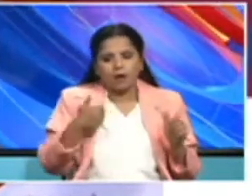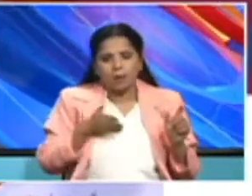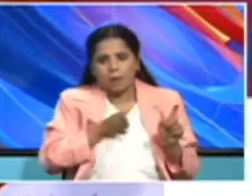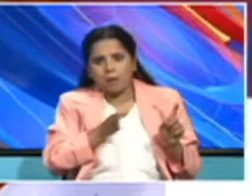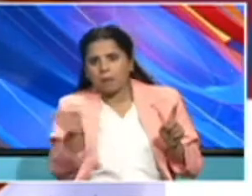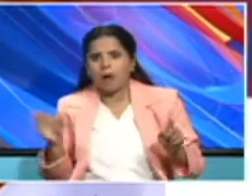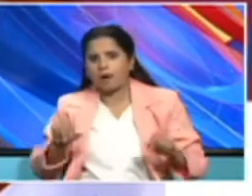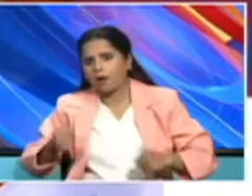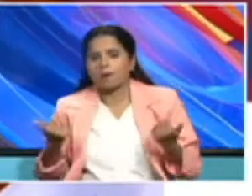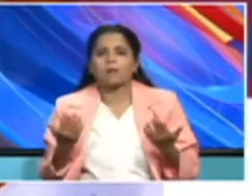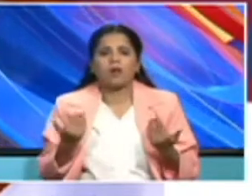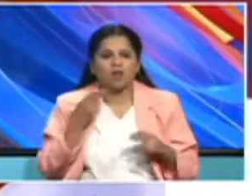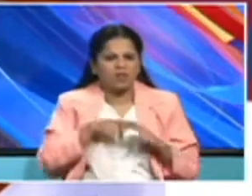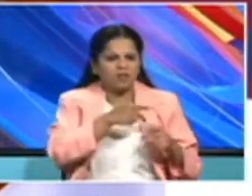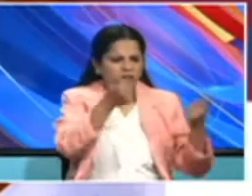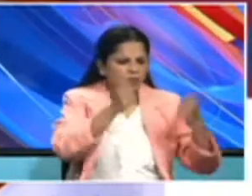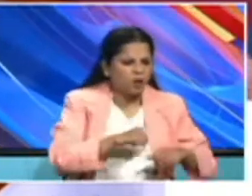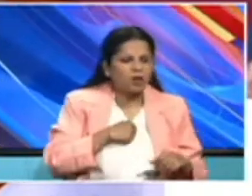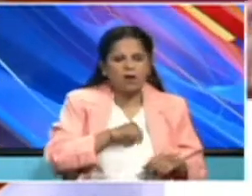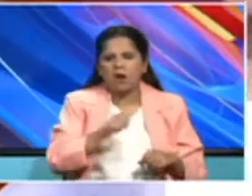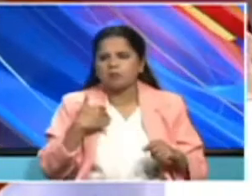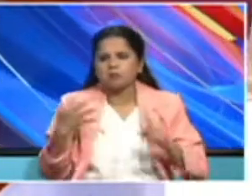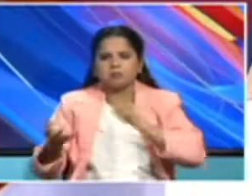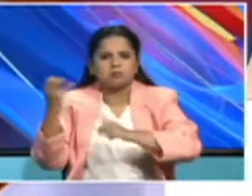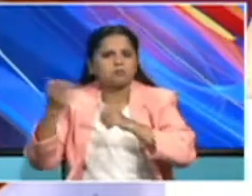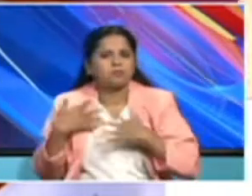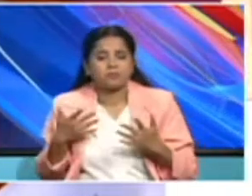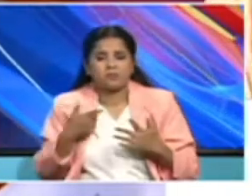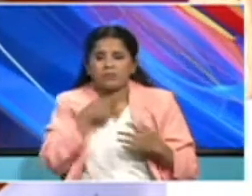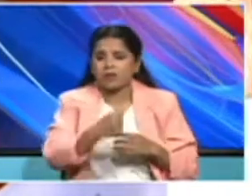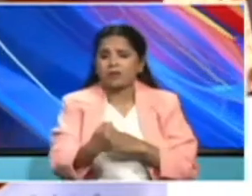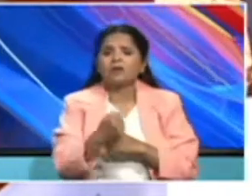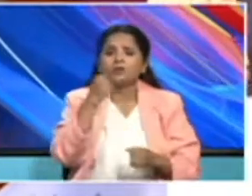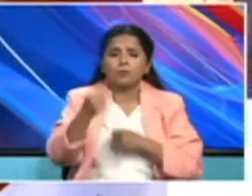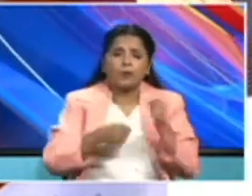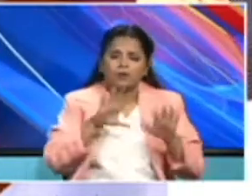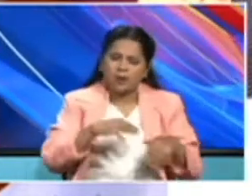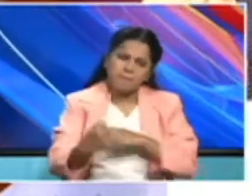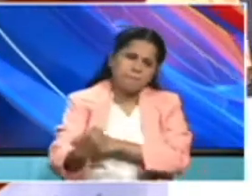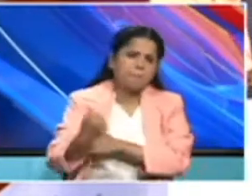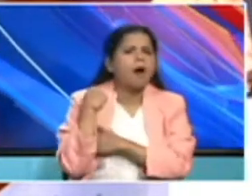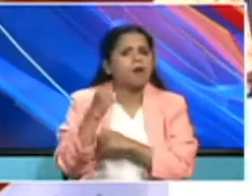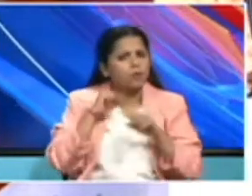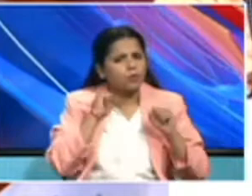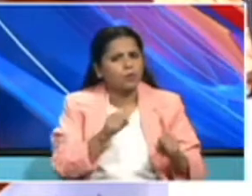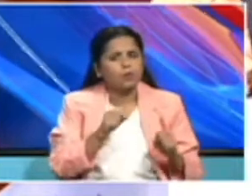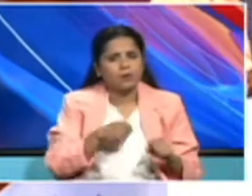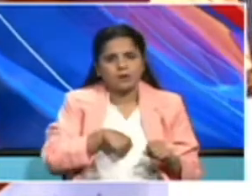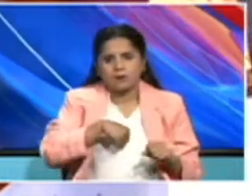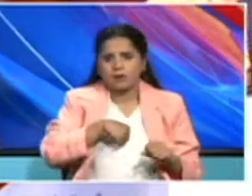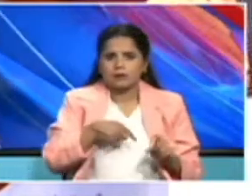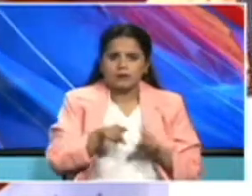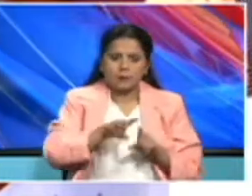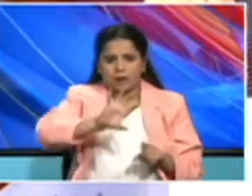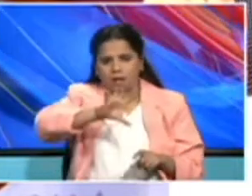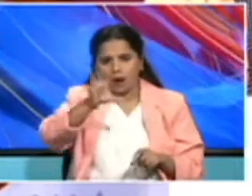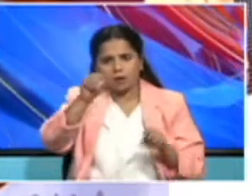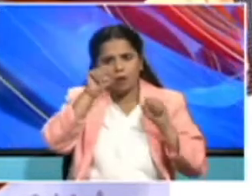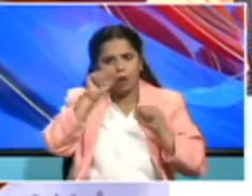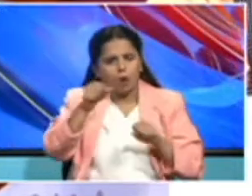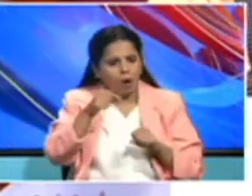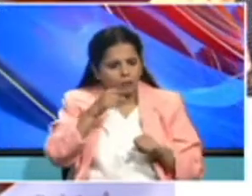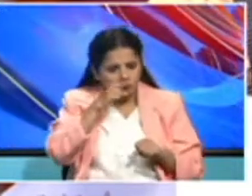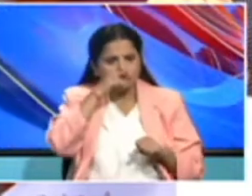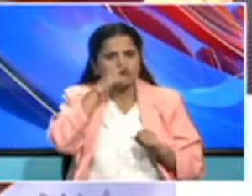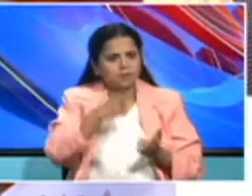है। स्पोर्ट्स की सॉफ्ट पावर देश की पहचान को,